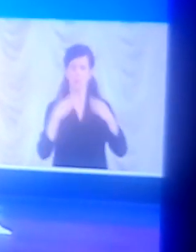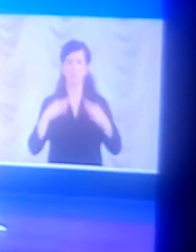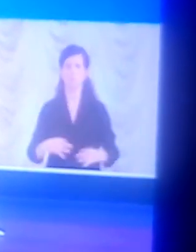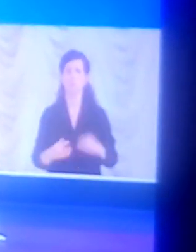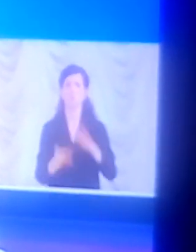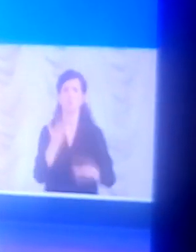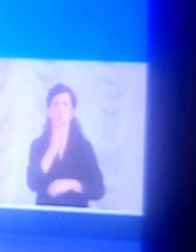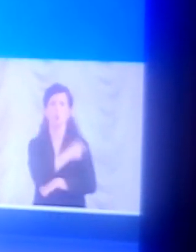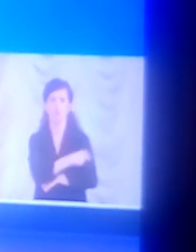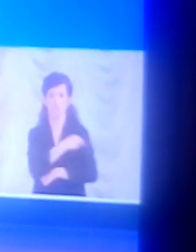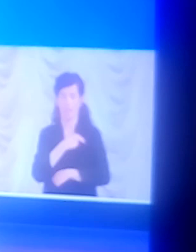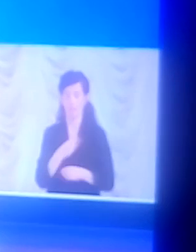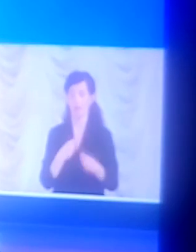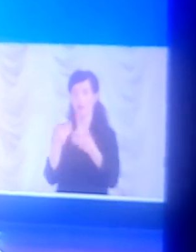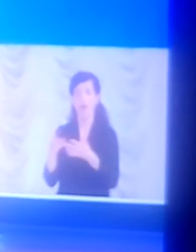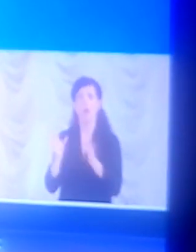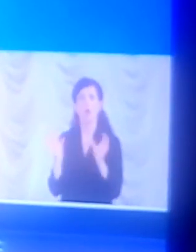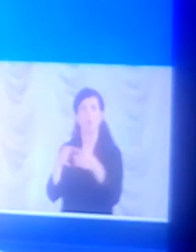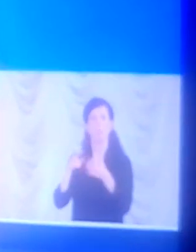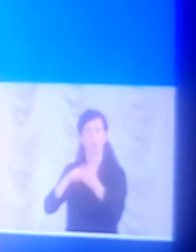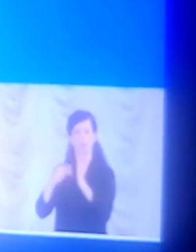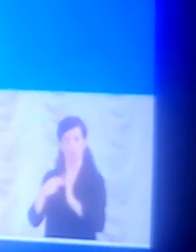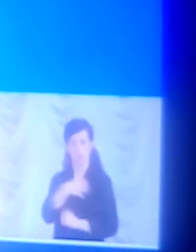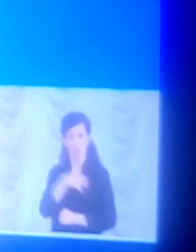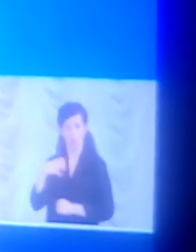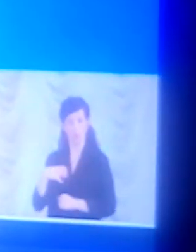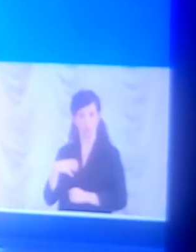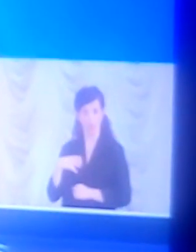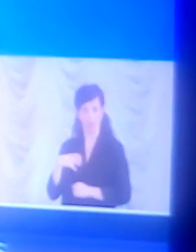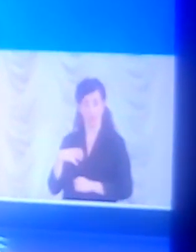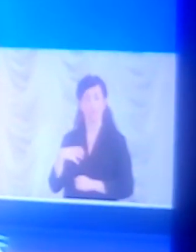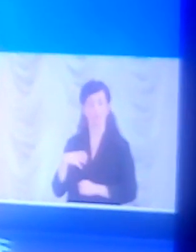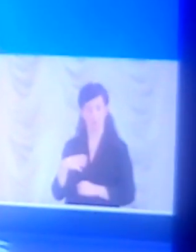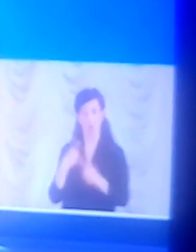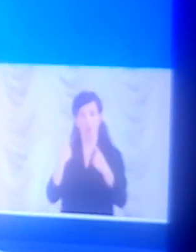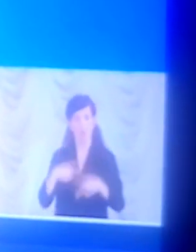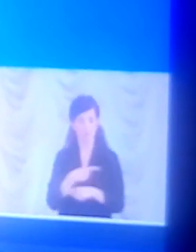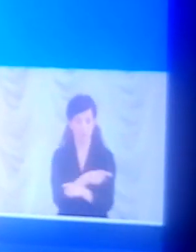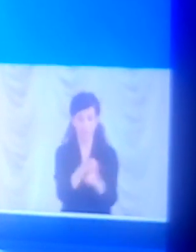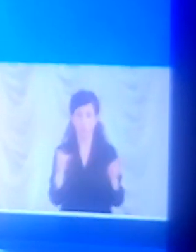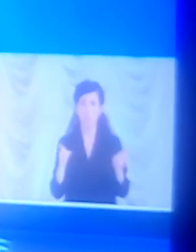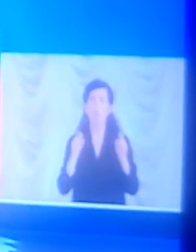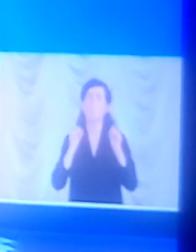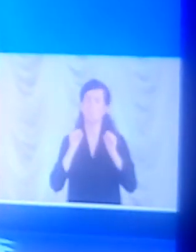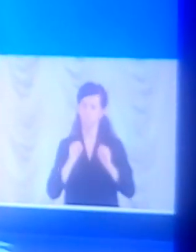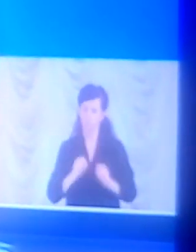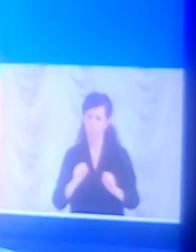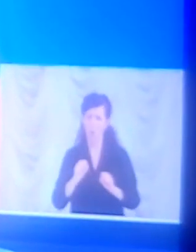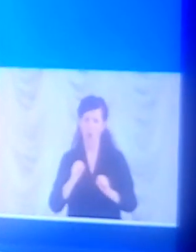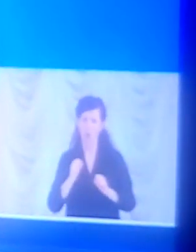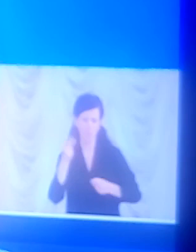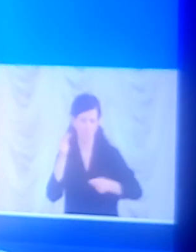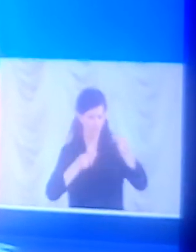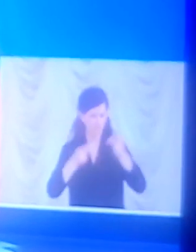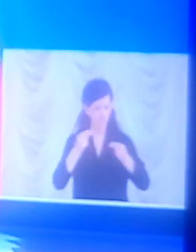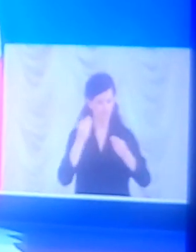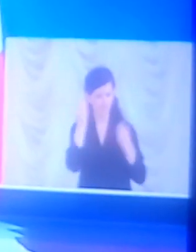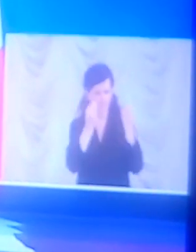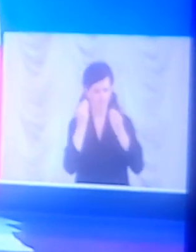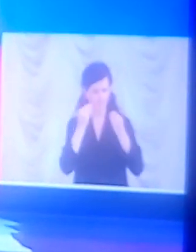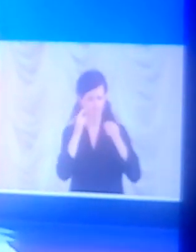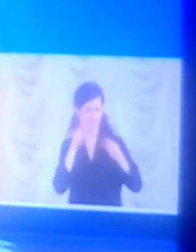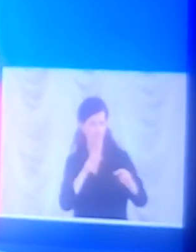Sanità, al Comitato Tecnico Scientifico, costoro saranno nella condizione di poter elaborare le